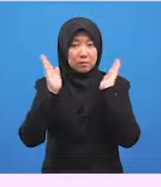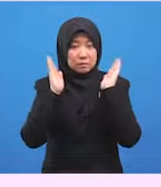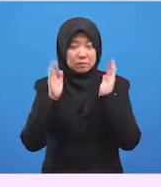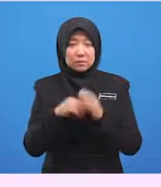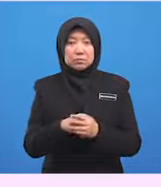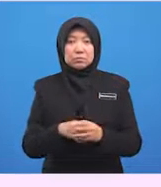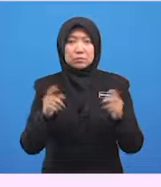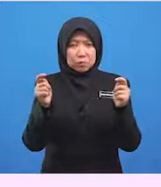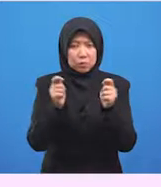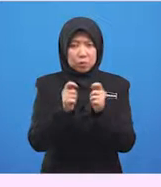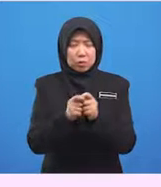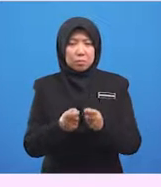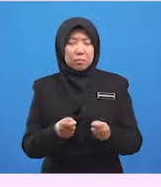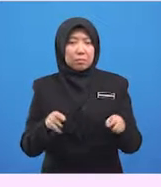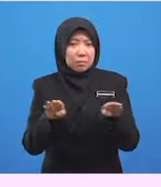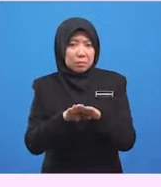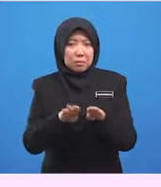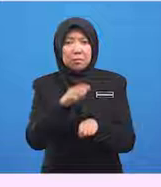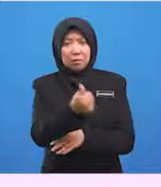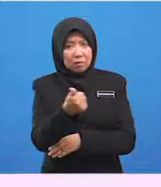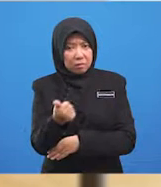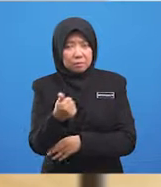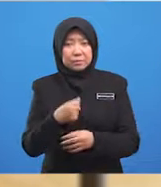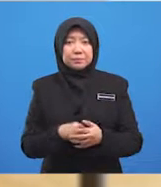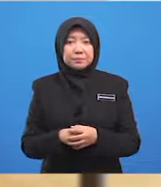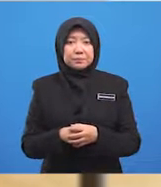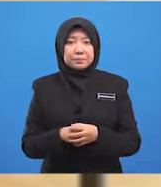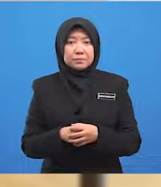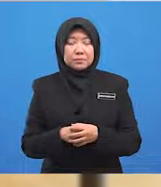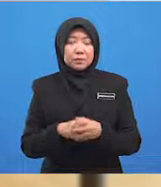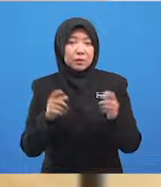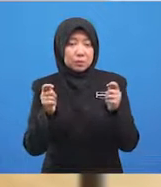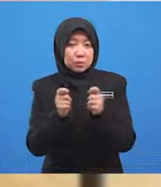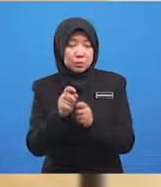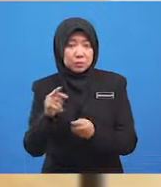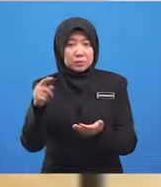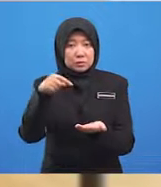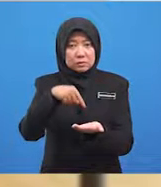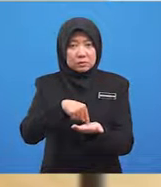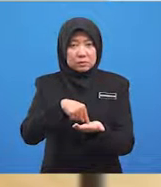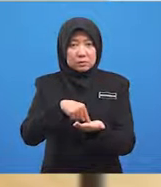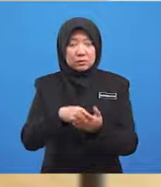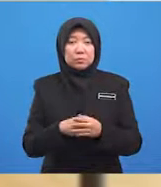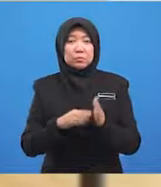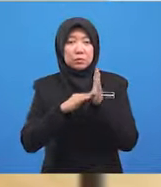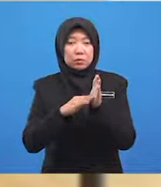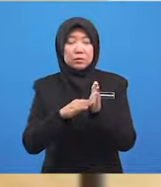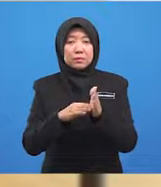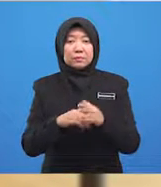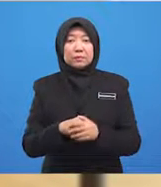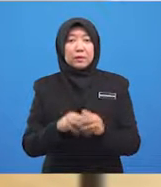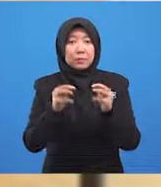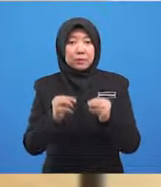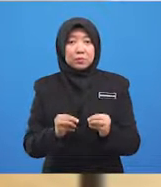penemuan pelbagai praktek penemuan-penemuan ini membuktikan bahwa manusia